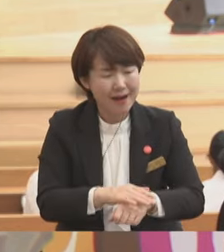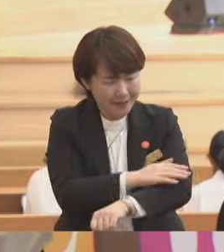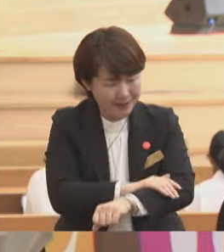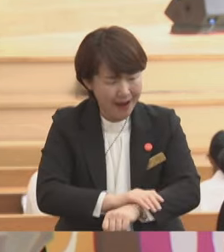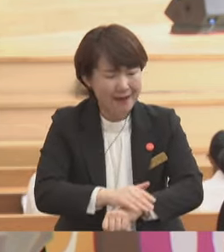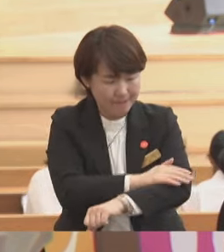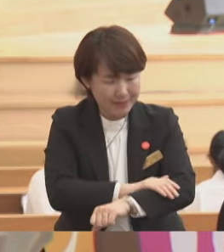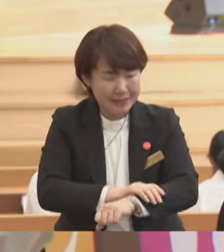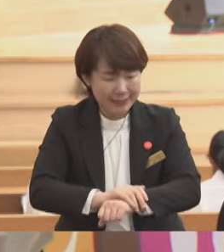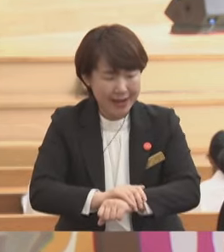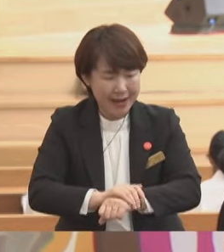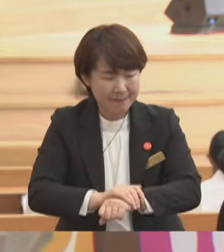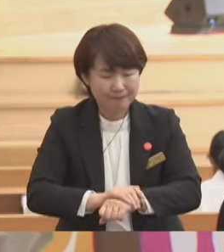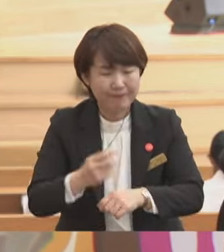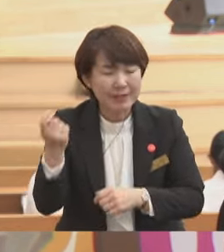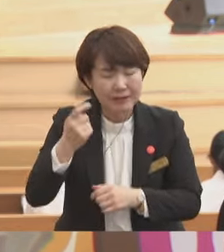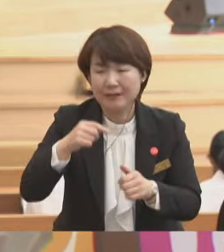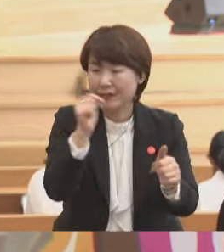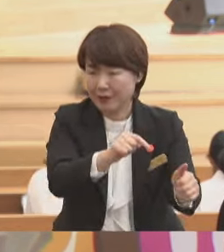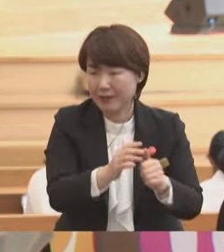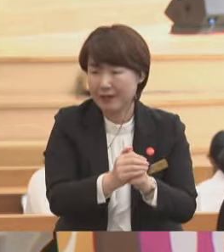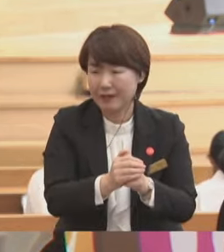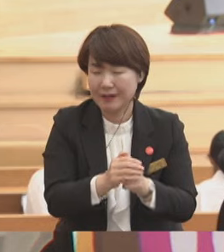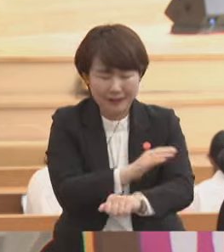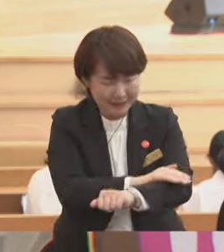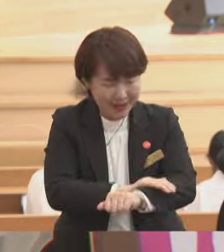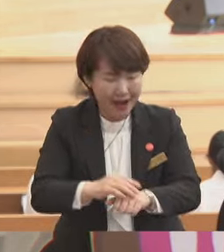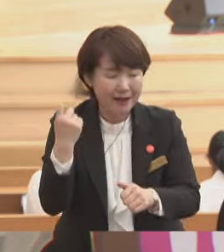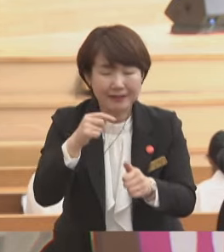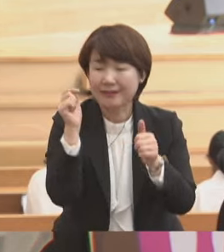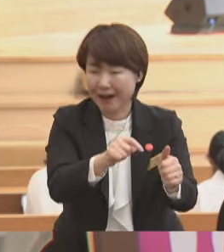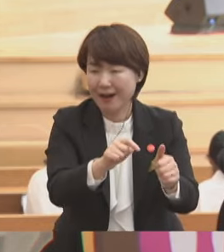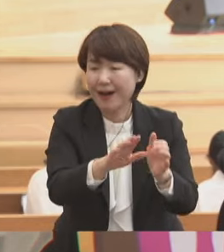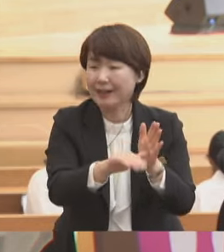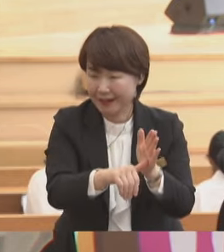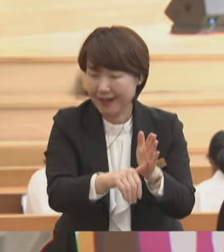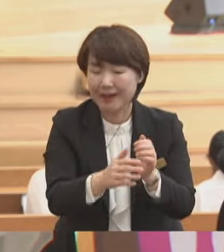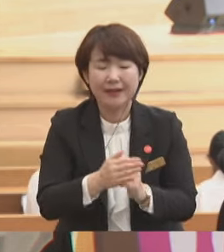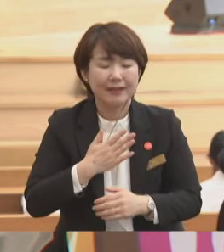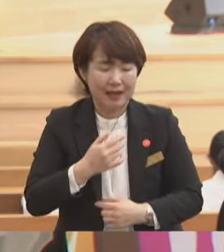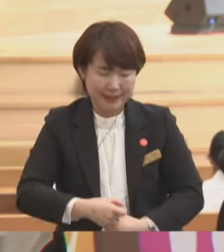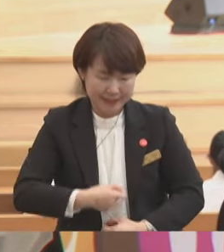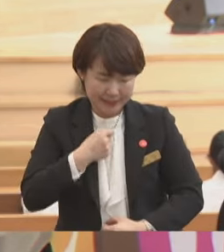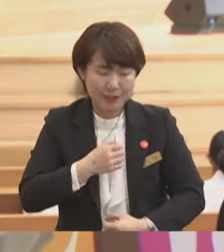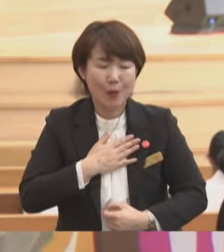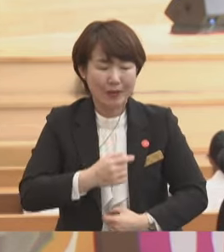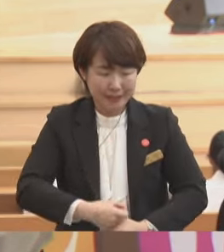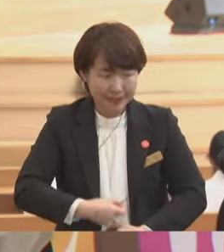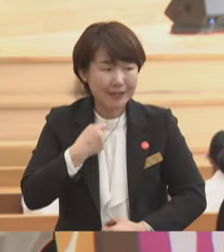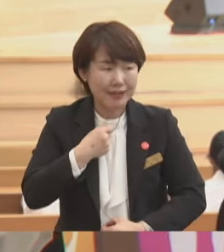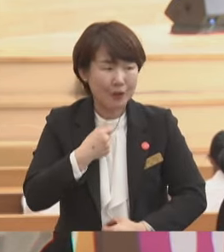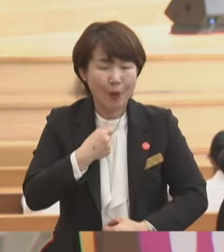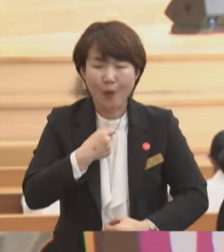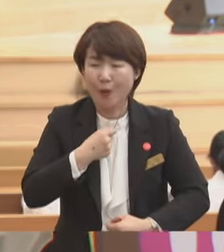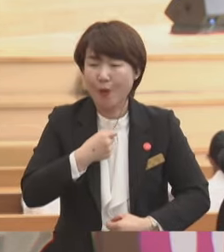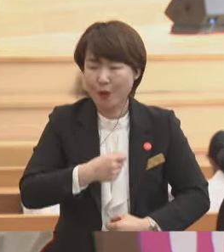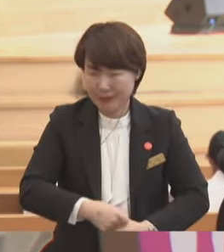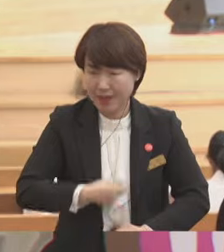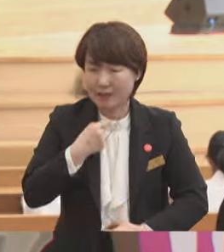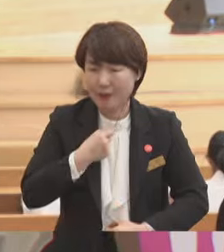들어라 진짜 정 들라 그럴 때 하셨던 말씀이 내가 진실로 진실로